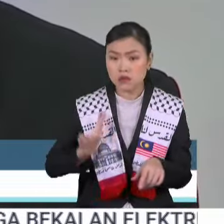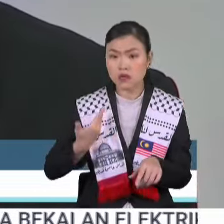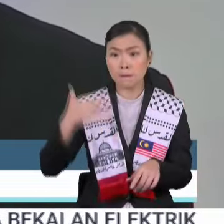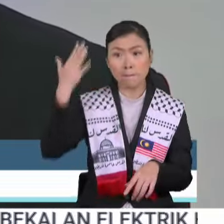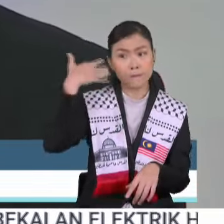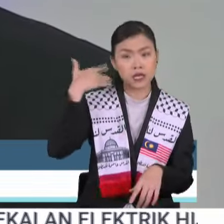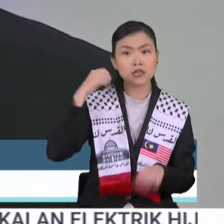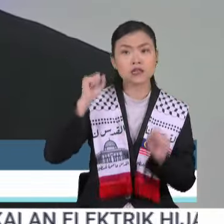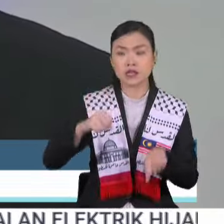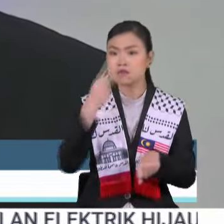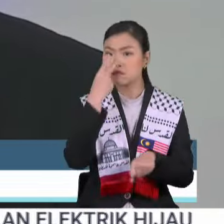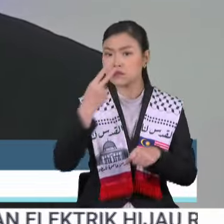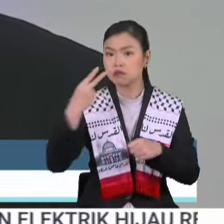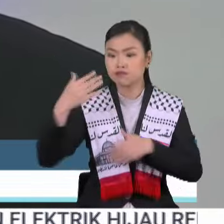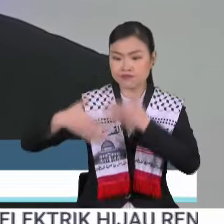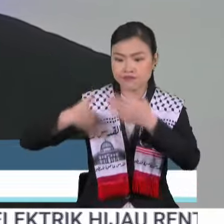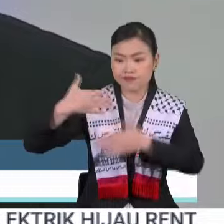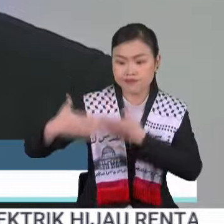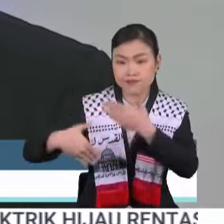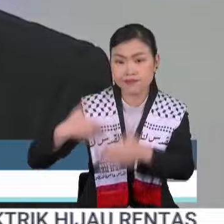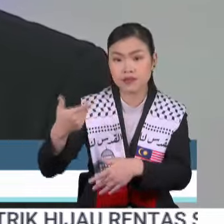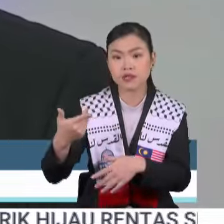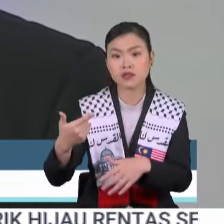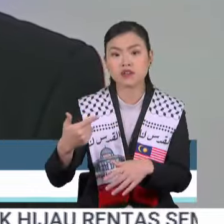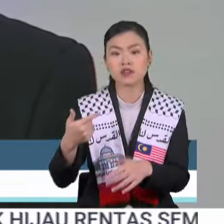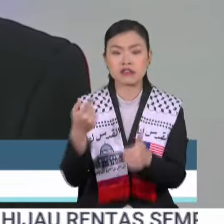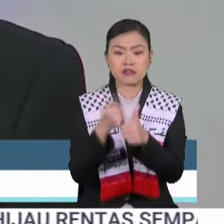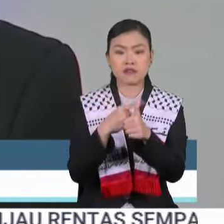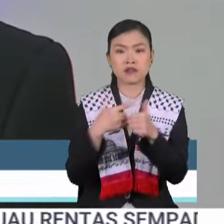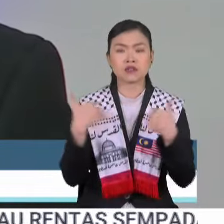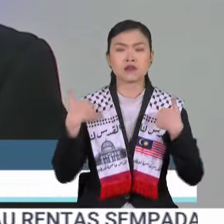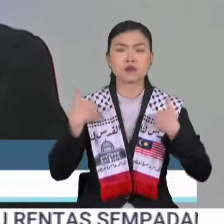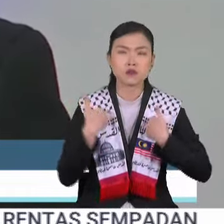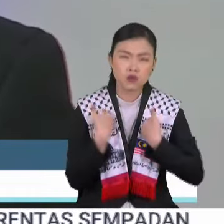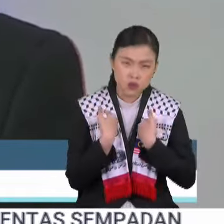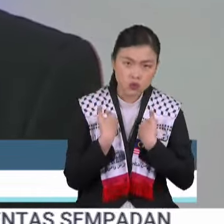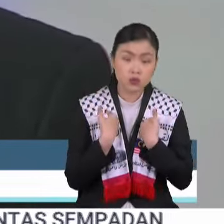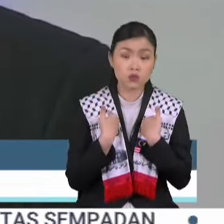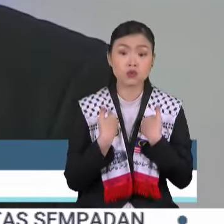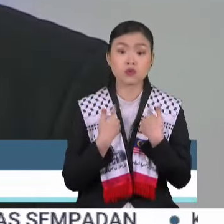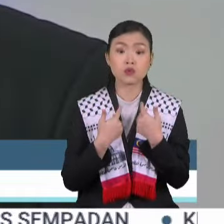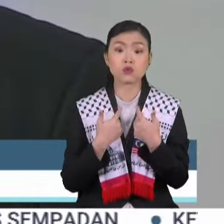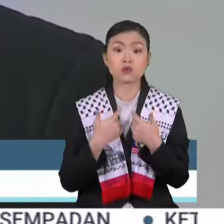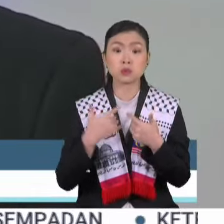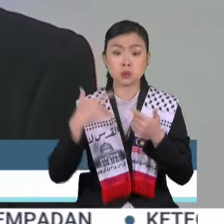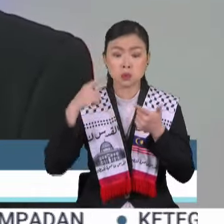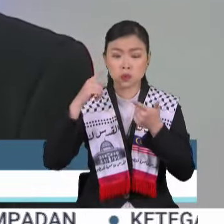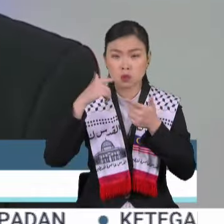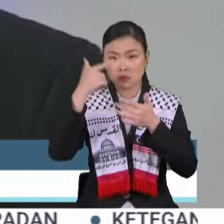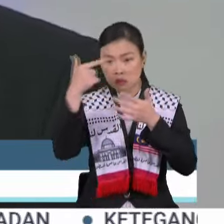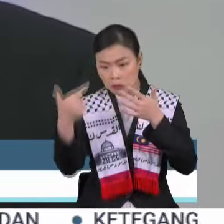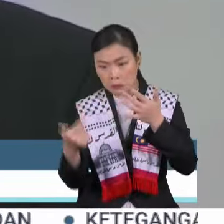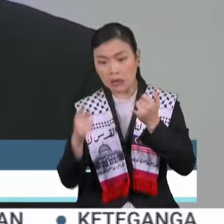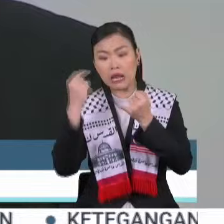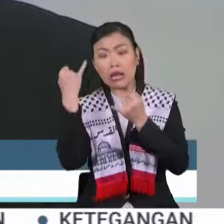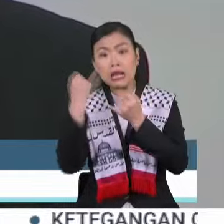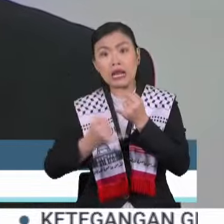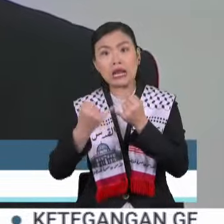progres. Itu daripada letih, lesu, tak bermaya dan kemudian last sekali akan kena strok